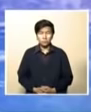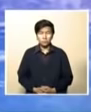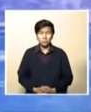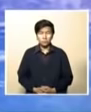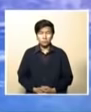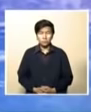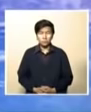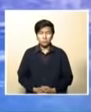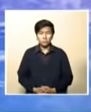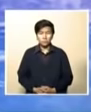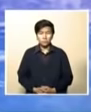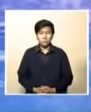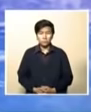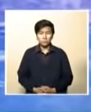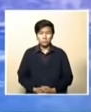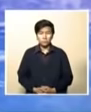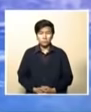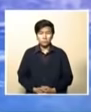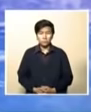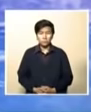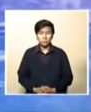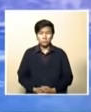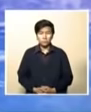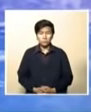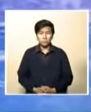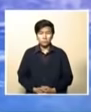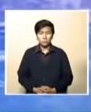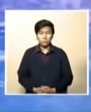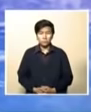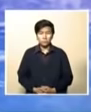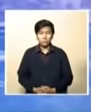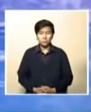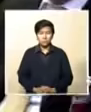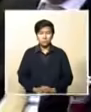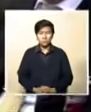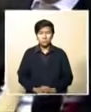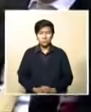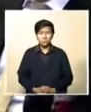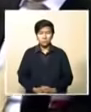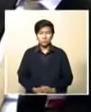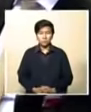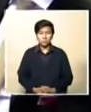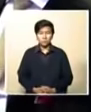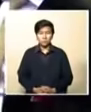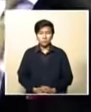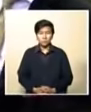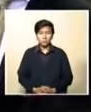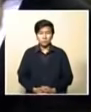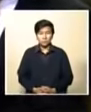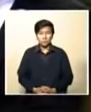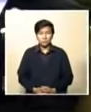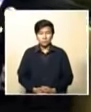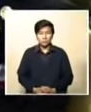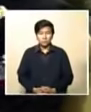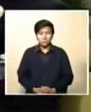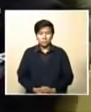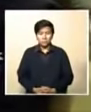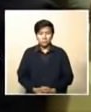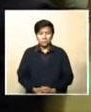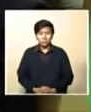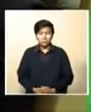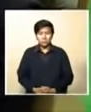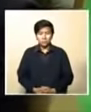ให้ท่านใช้นู้นเลยก็ได้นะครับทางขวามือยังไม่ได้มีใครใช้ตรงนู้นดีกว่าครับกับเรียนท่านครับกับขวามือ ไม่เป็น